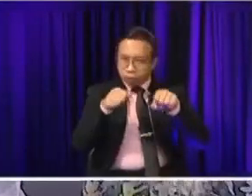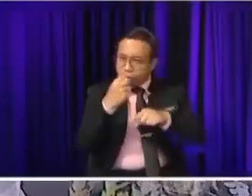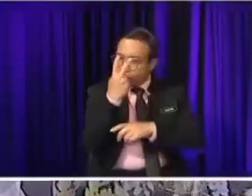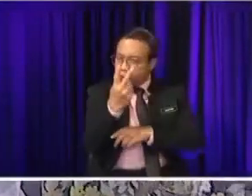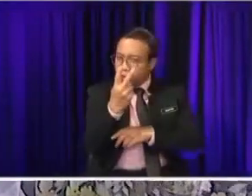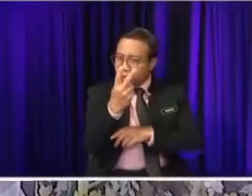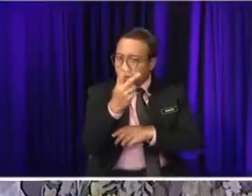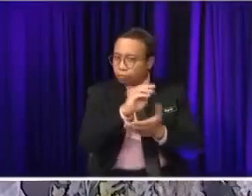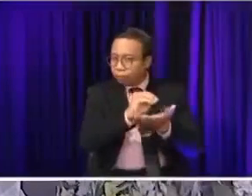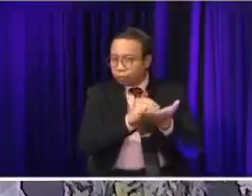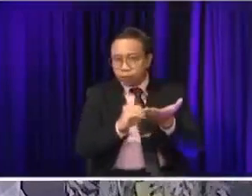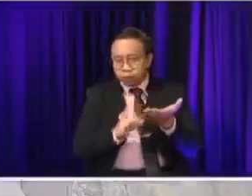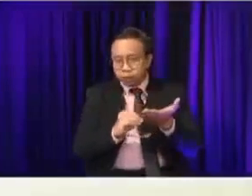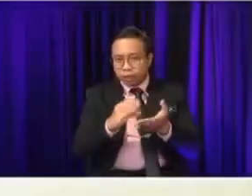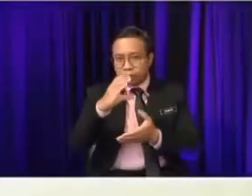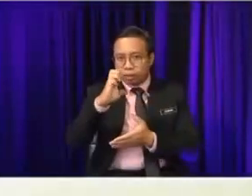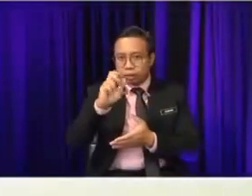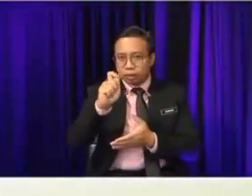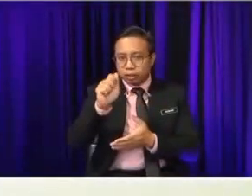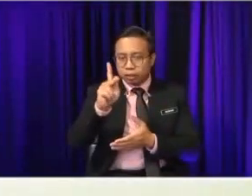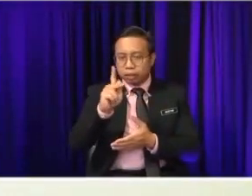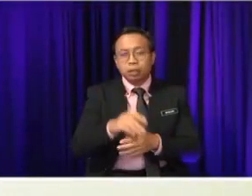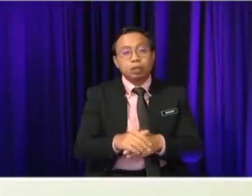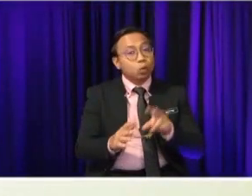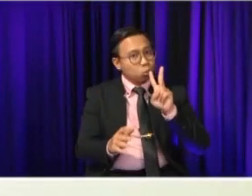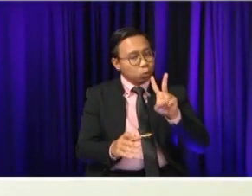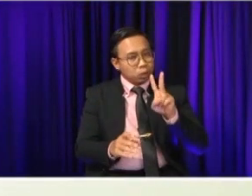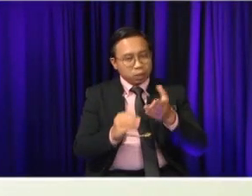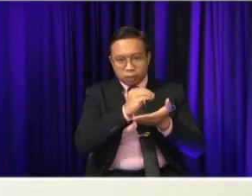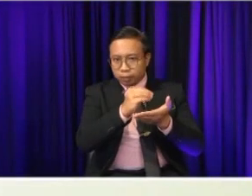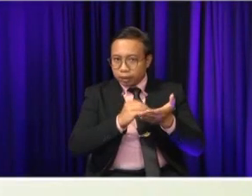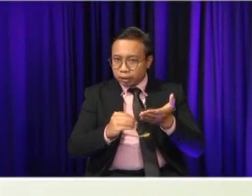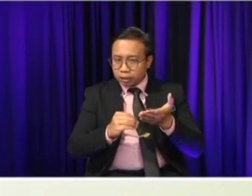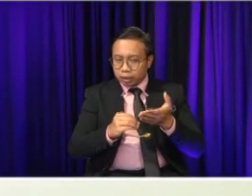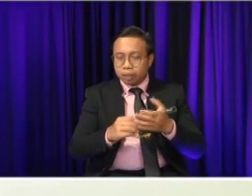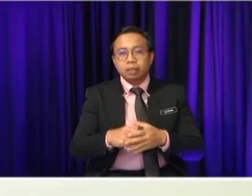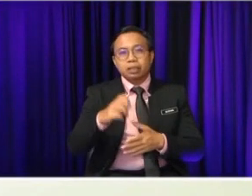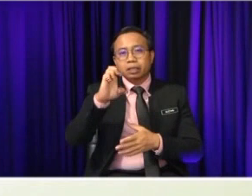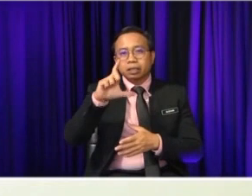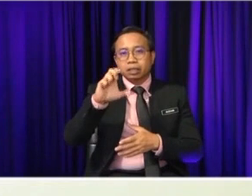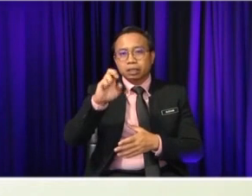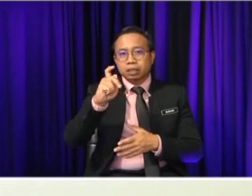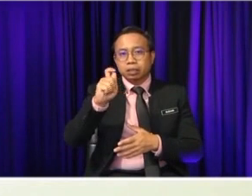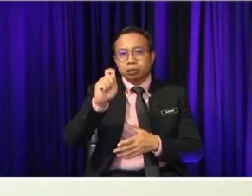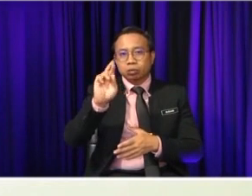meda cetak dia ada dua satu media cetak satu Media elektronik oke